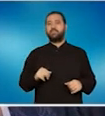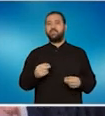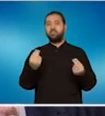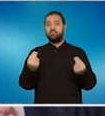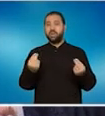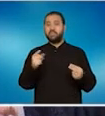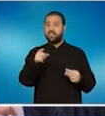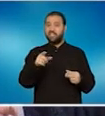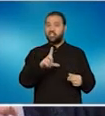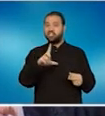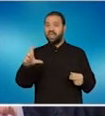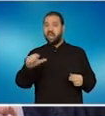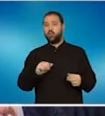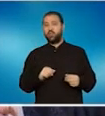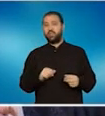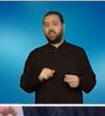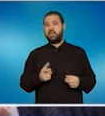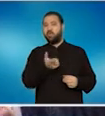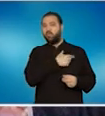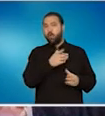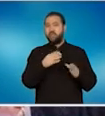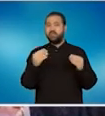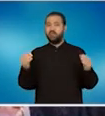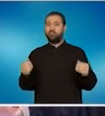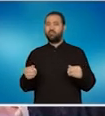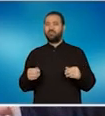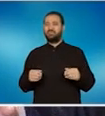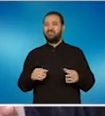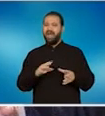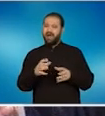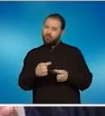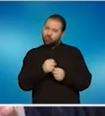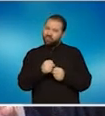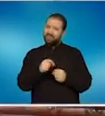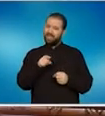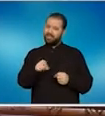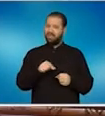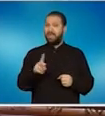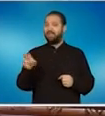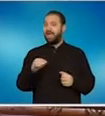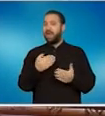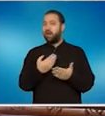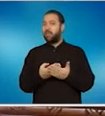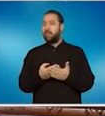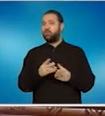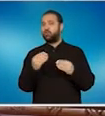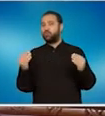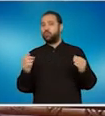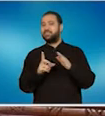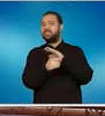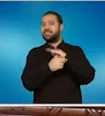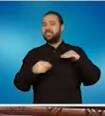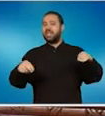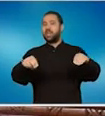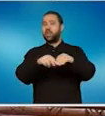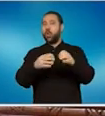Și bunătatea aceasta a dânsului, poate că mulți au profitat de ea, dar pentru mulți